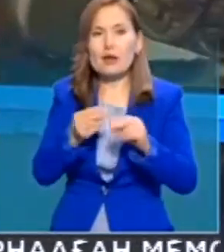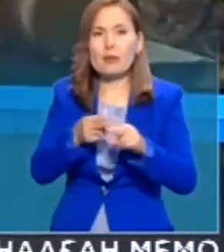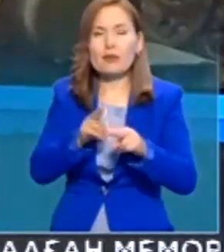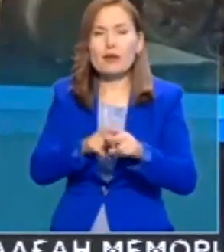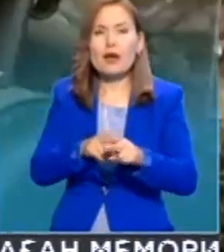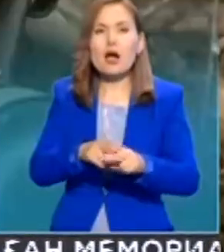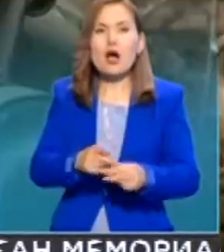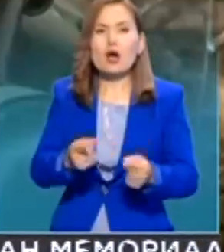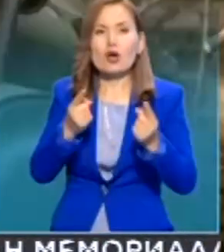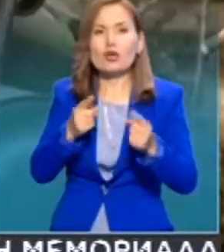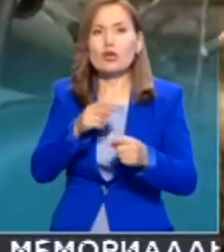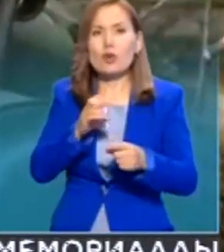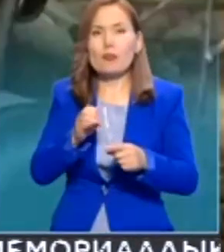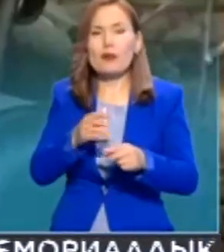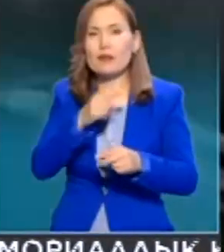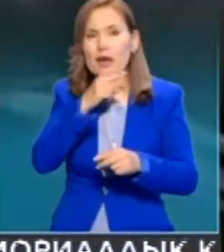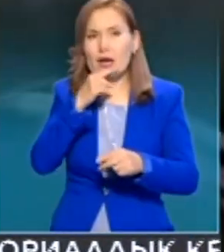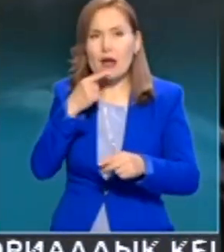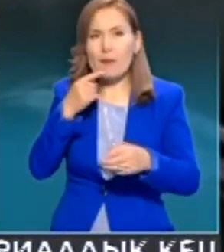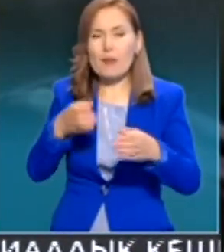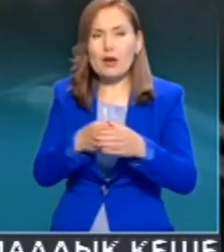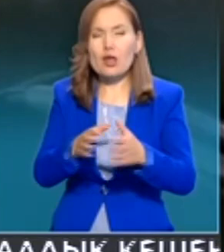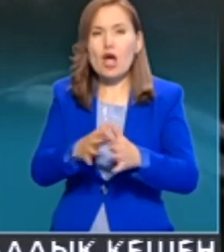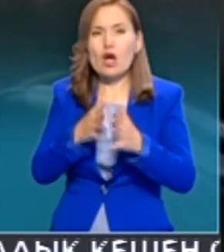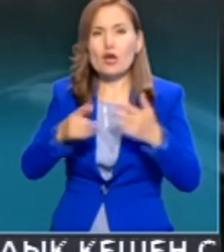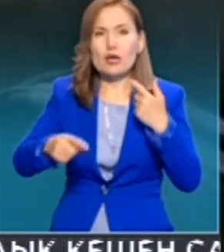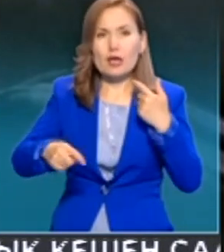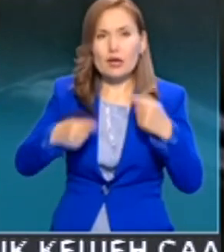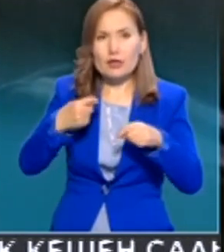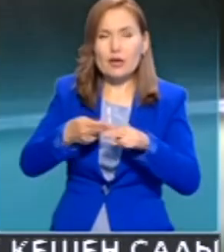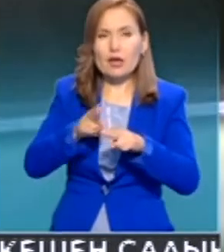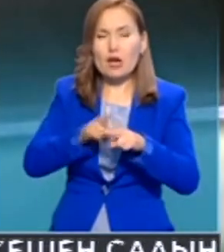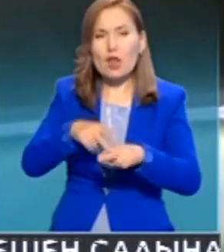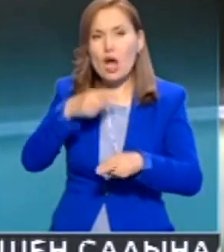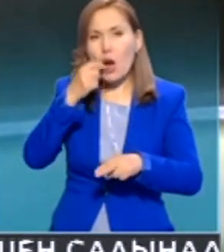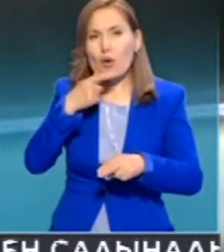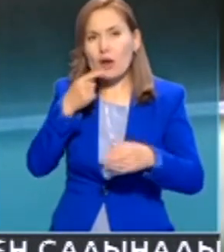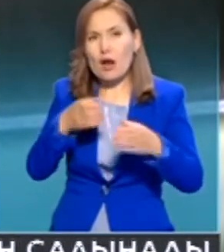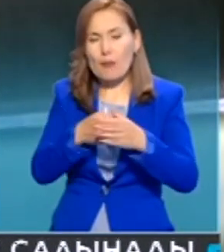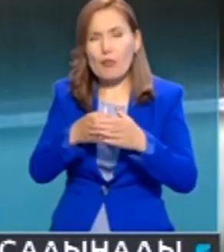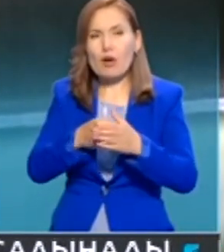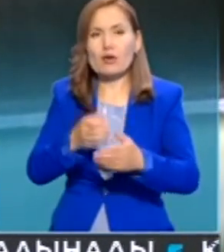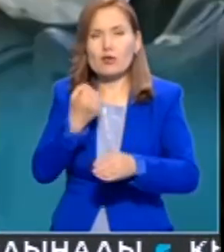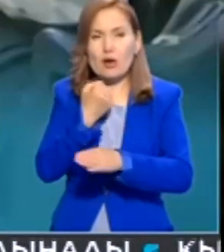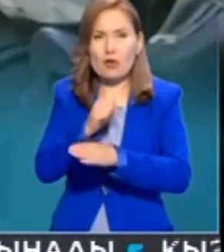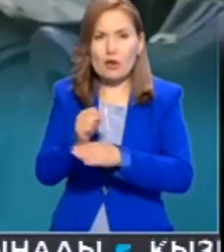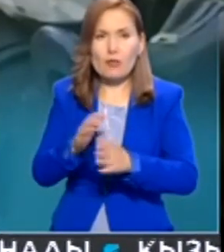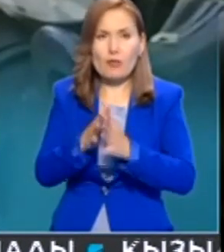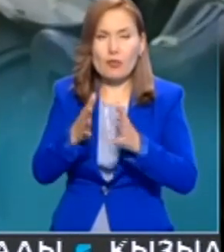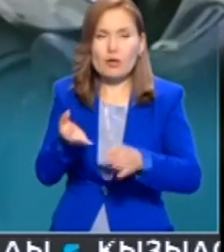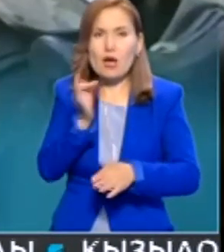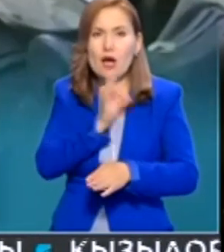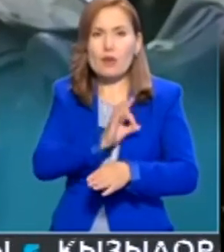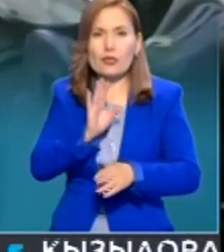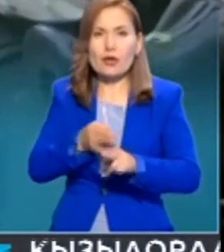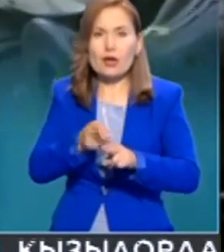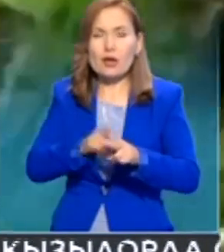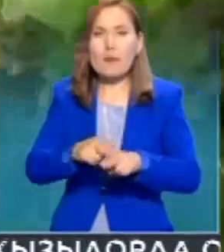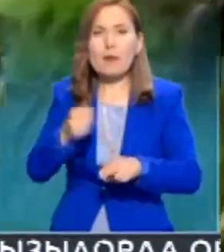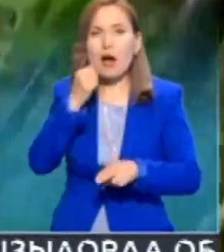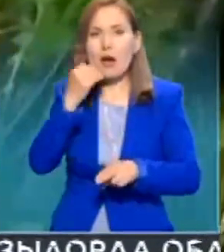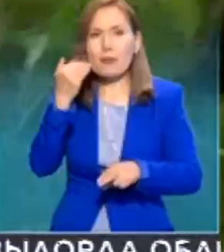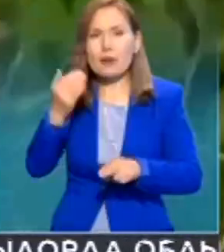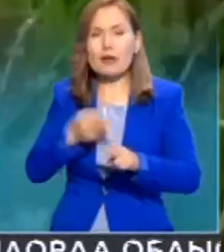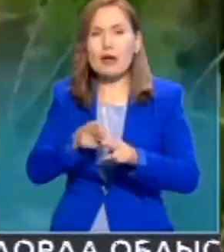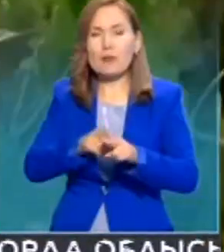мұндай гаубиттылар Донбасста Ресей армиясын үлкен шығынға ұшыратып, украиналық әскердің басым түсуіне жәрдемдесуі ықтимал. Мәскеу болса, Құрама